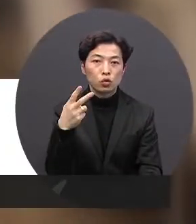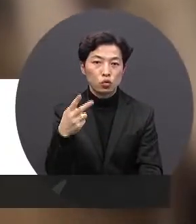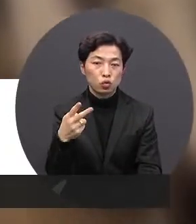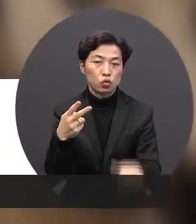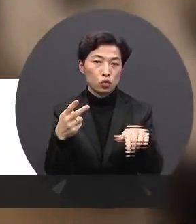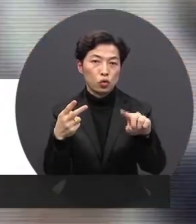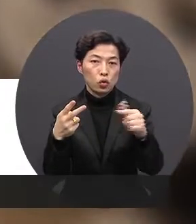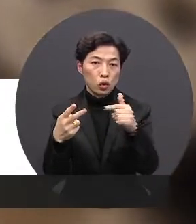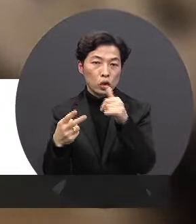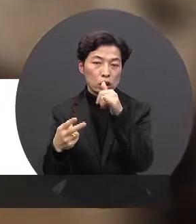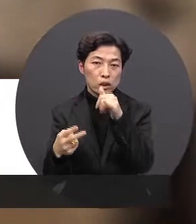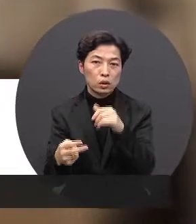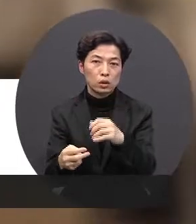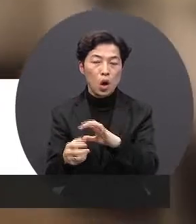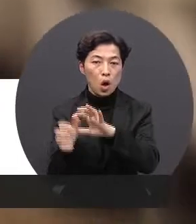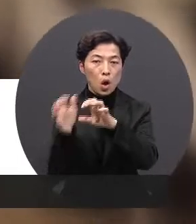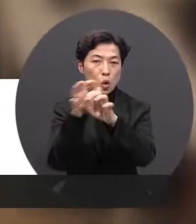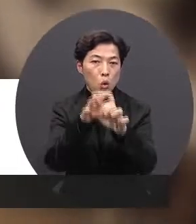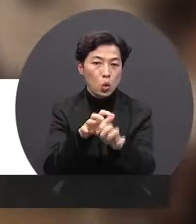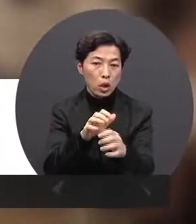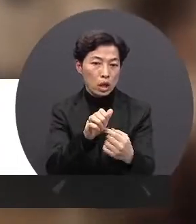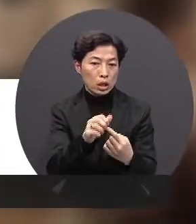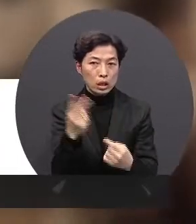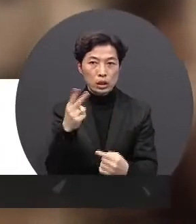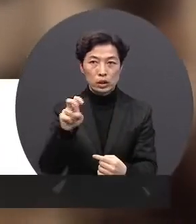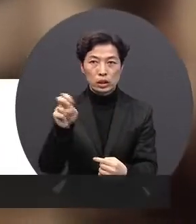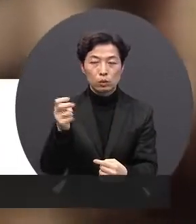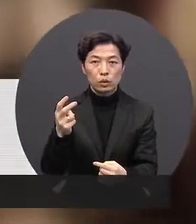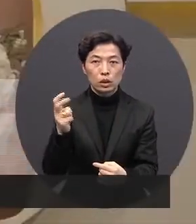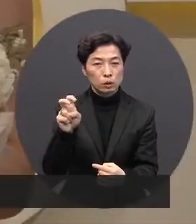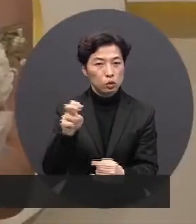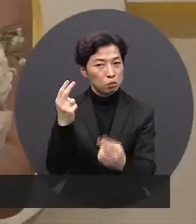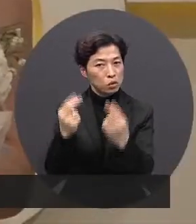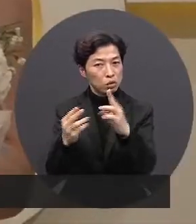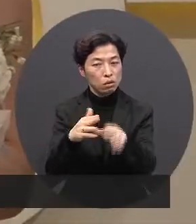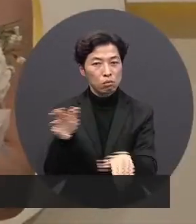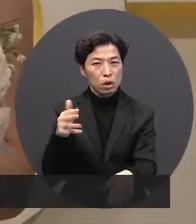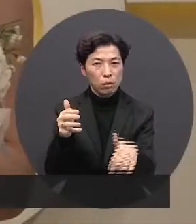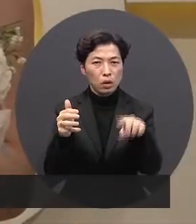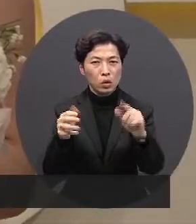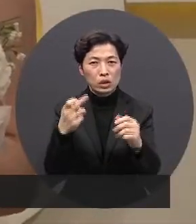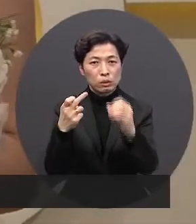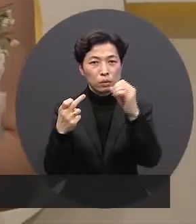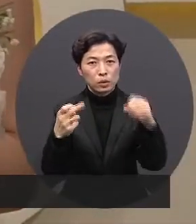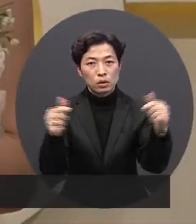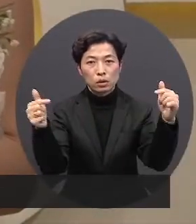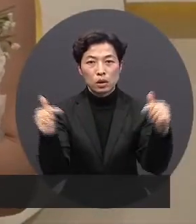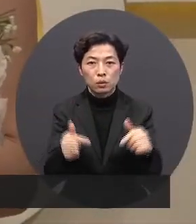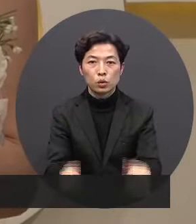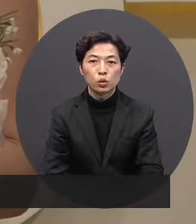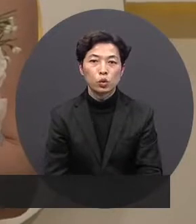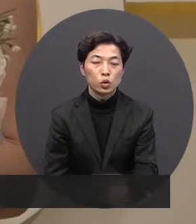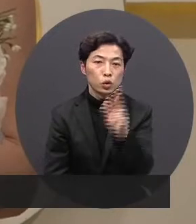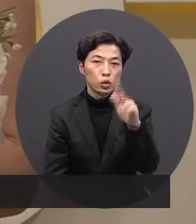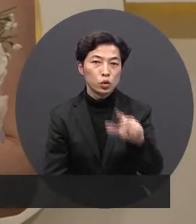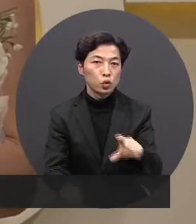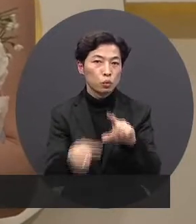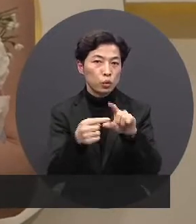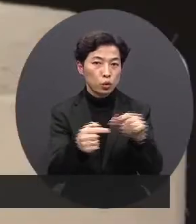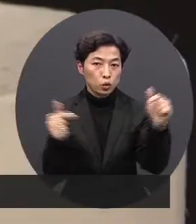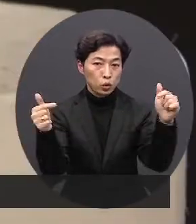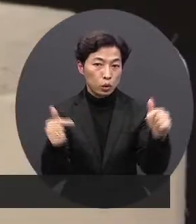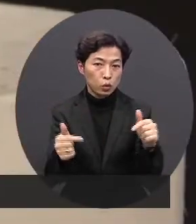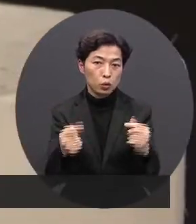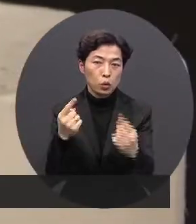5,882건으로 코로나19 첫 해인 2020년에 비해 800건, 12% 감소해 전국 평균